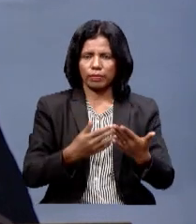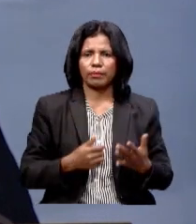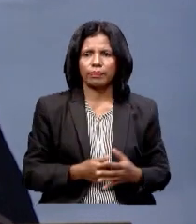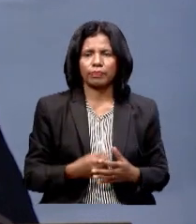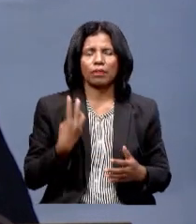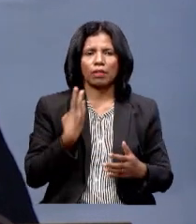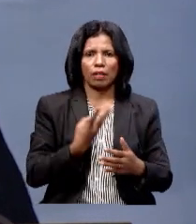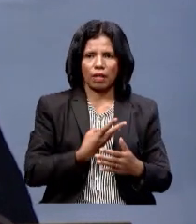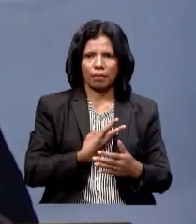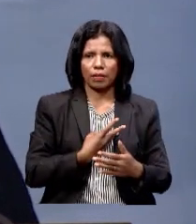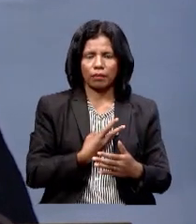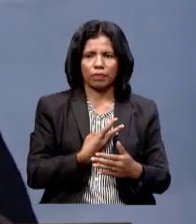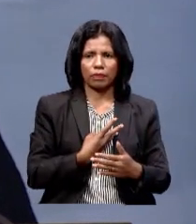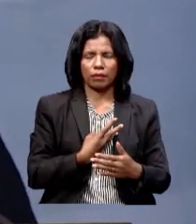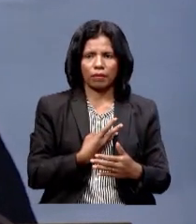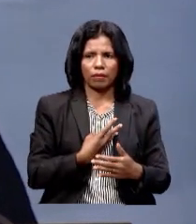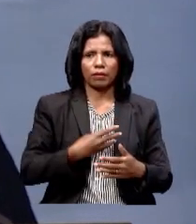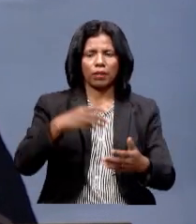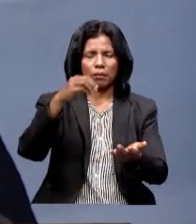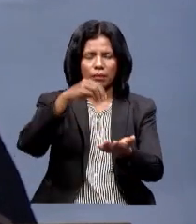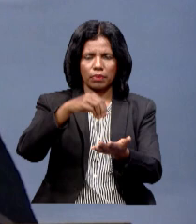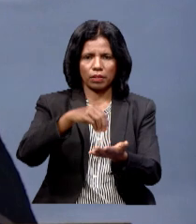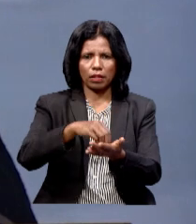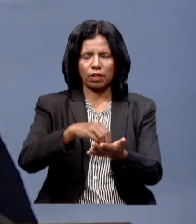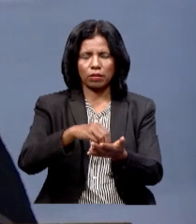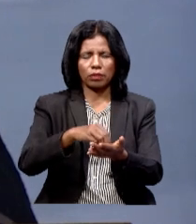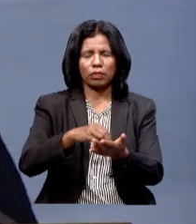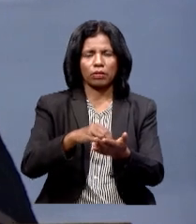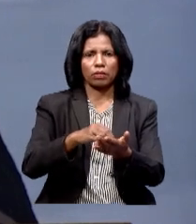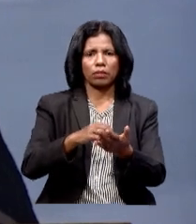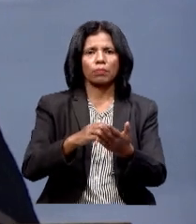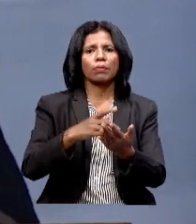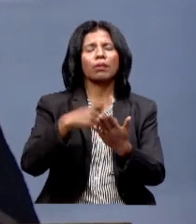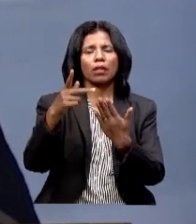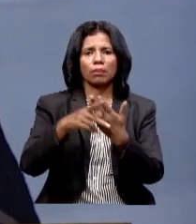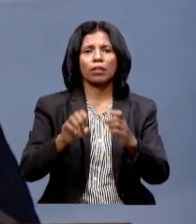ami se konvoka rinaung ida, para oinsa para libur hamutu,